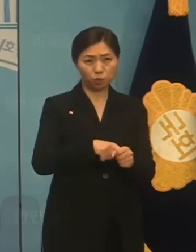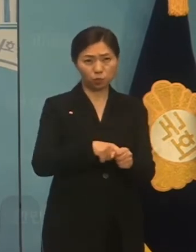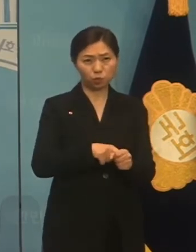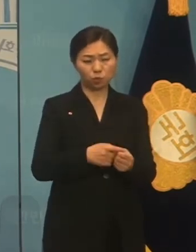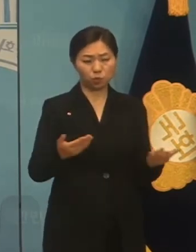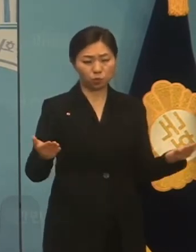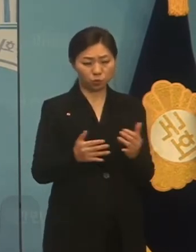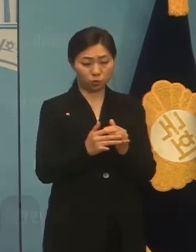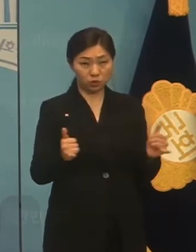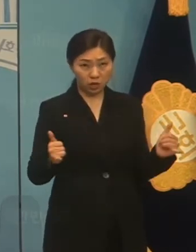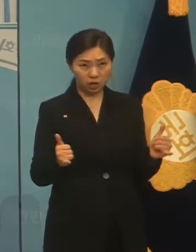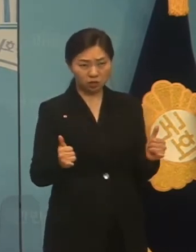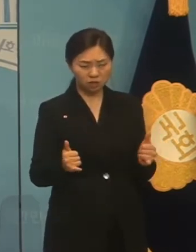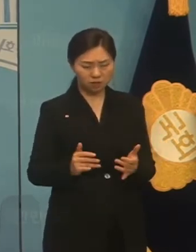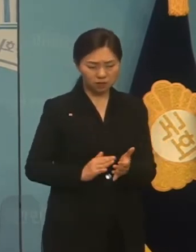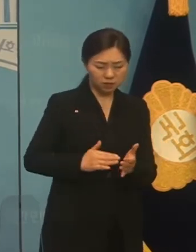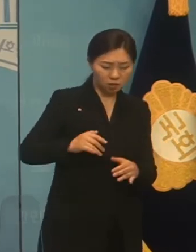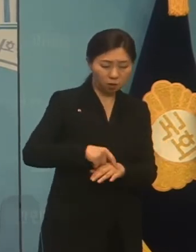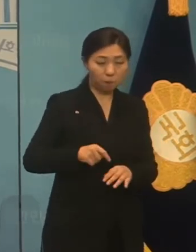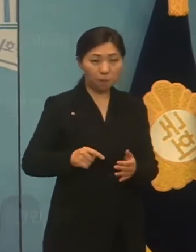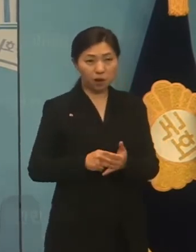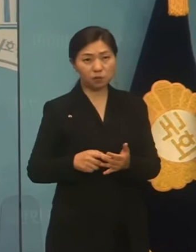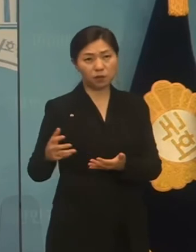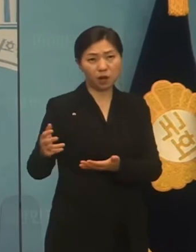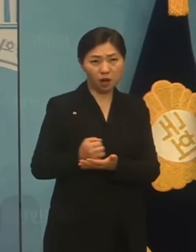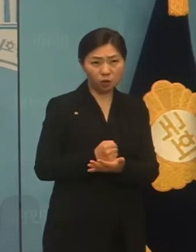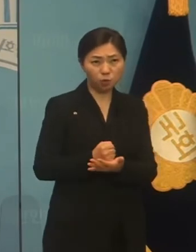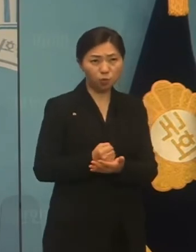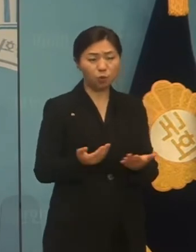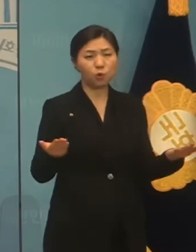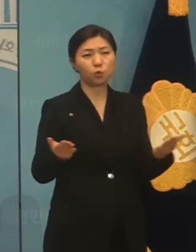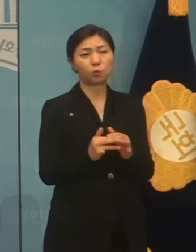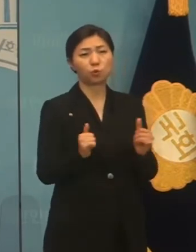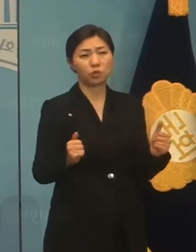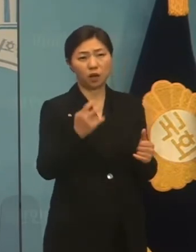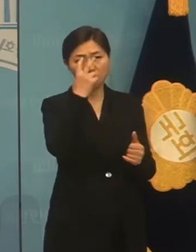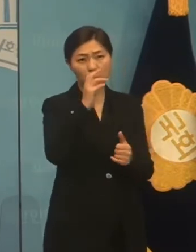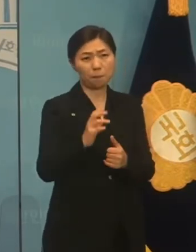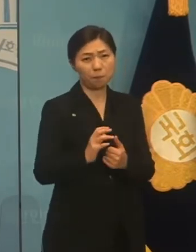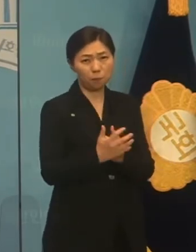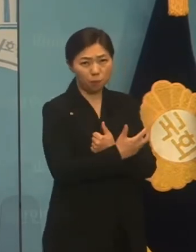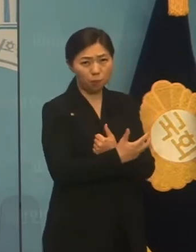다해서 근로자들을 보호하는 업무를 수행했습니다.